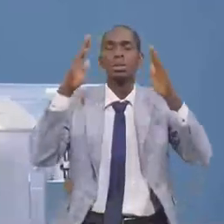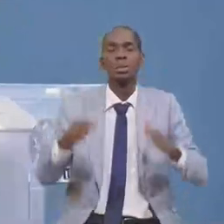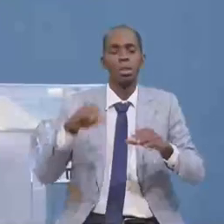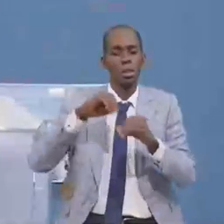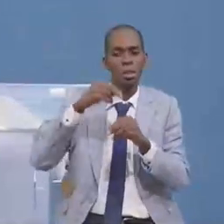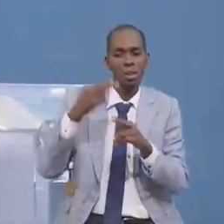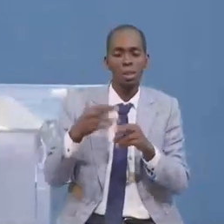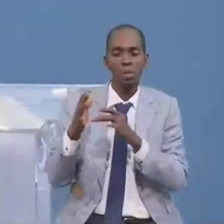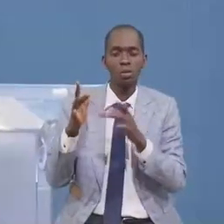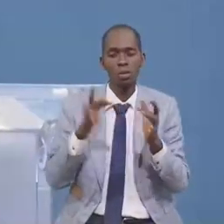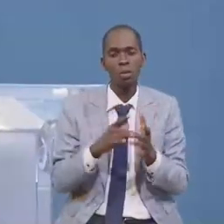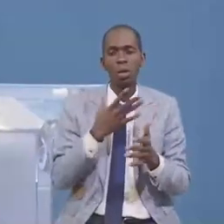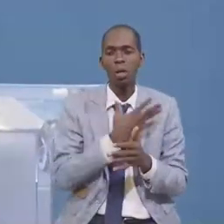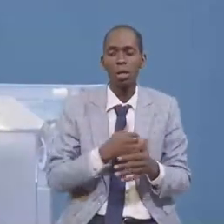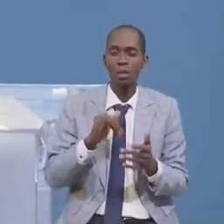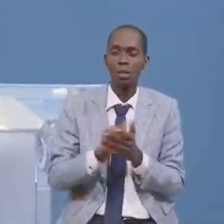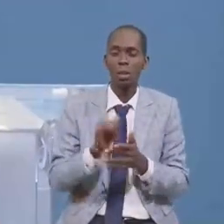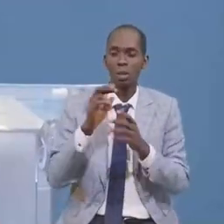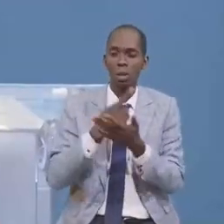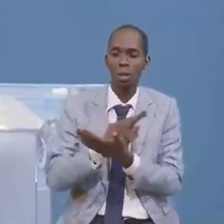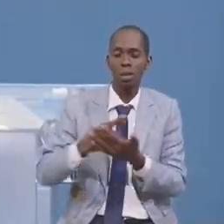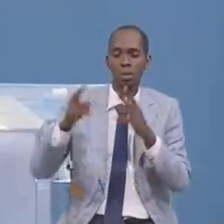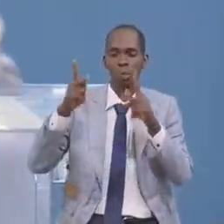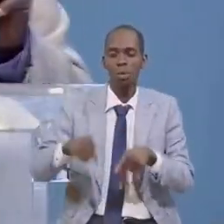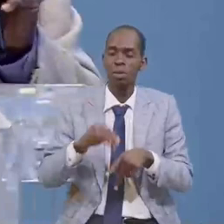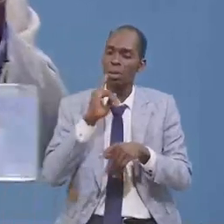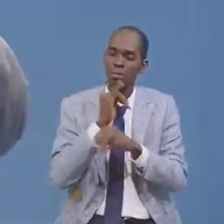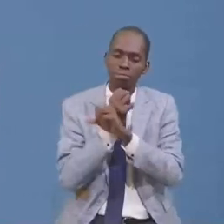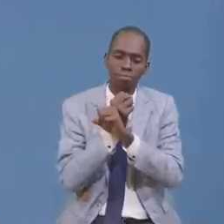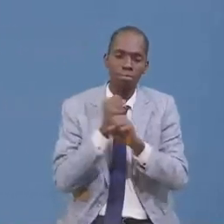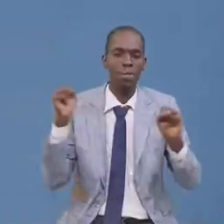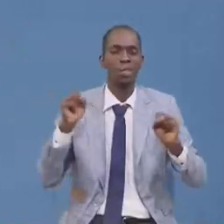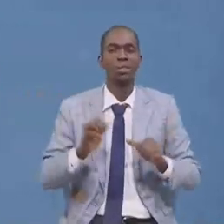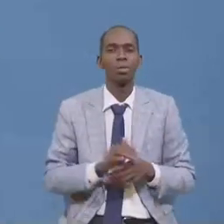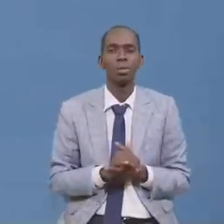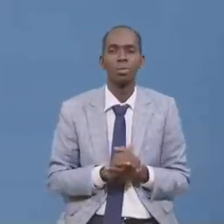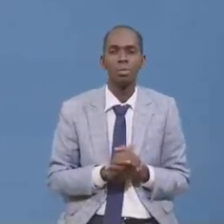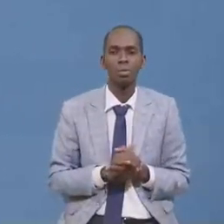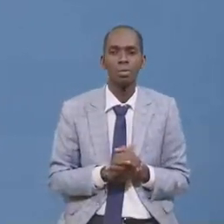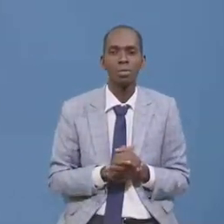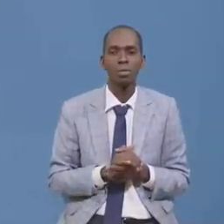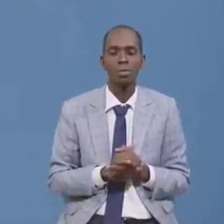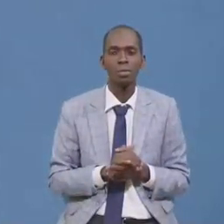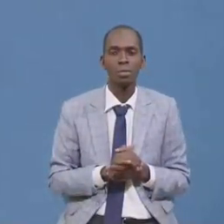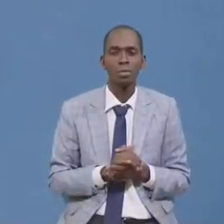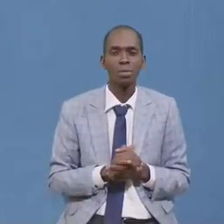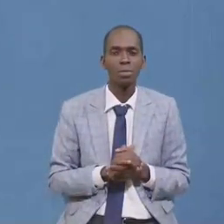Le juste court et se réfugie sous la tour du Dieu Tout-Puissant et il est en sécurité.